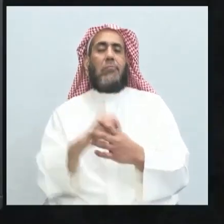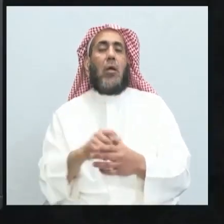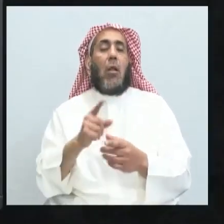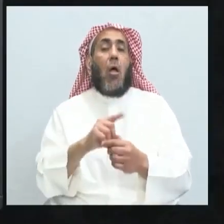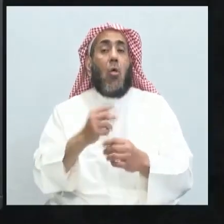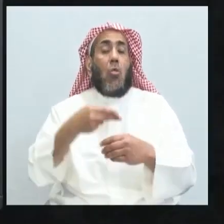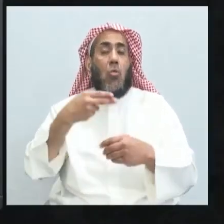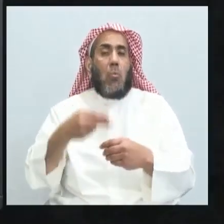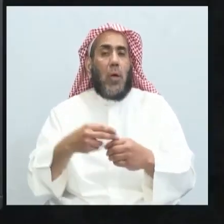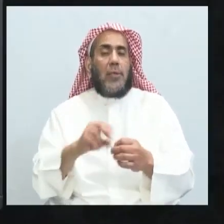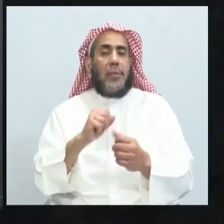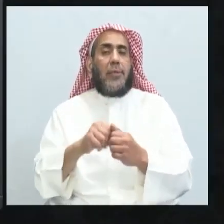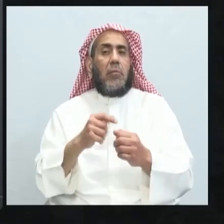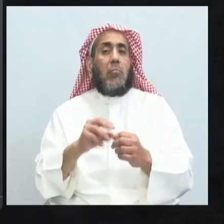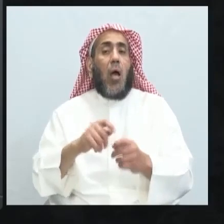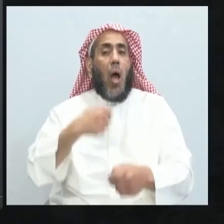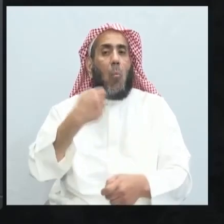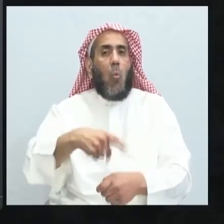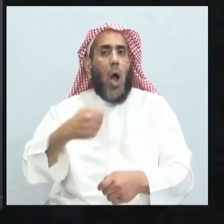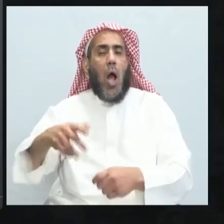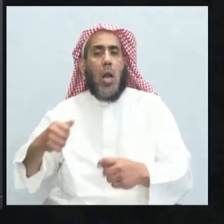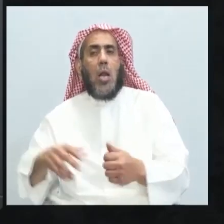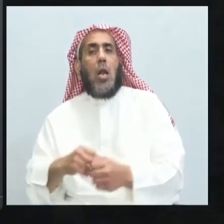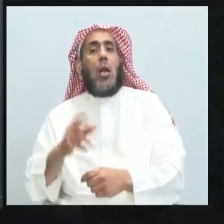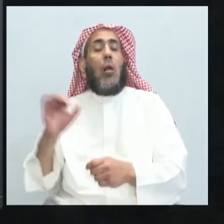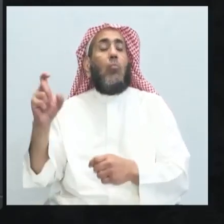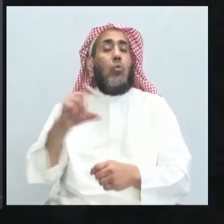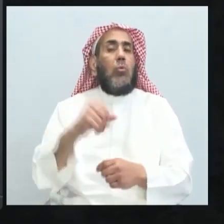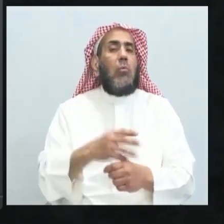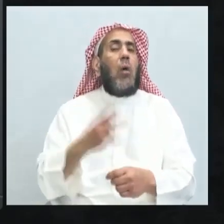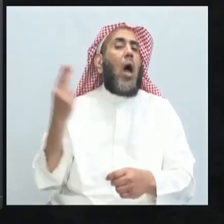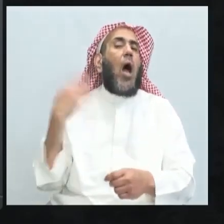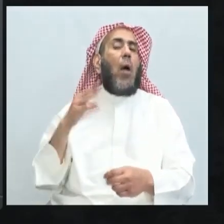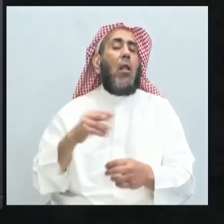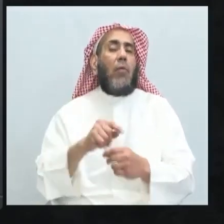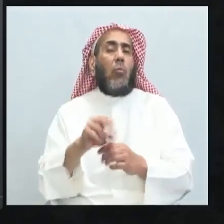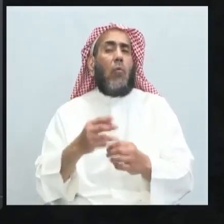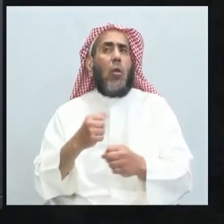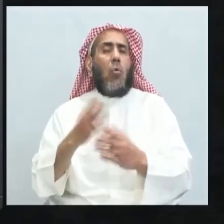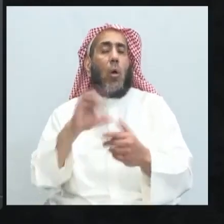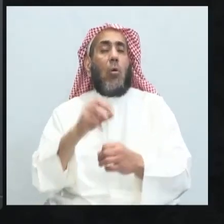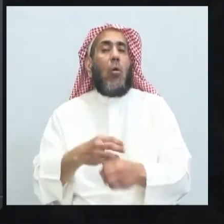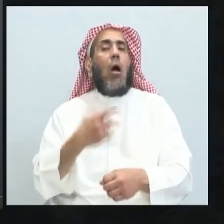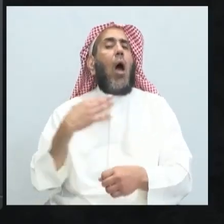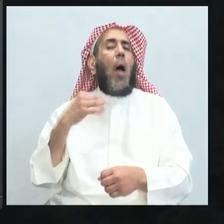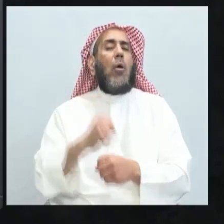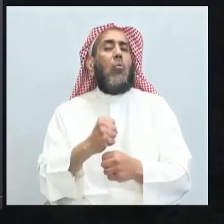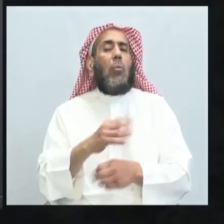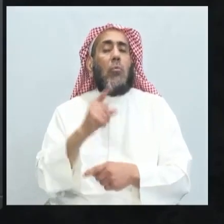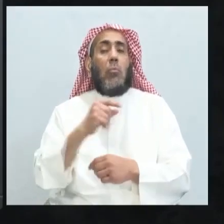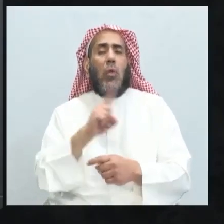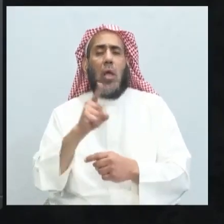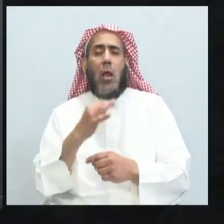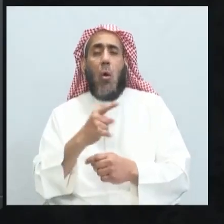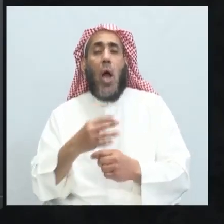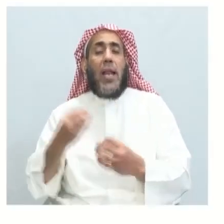ثم يتحدث عن اموال المسلمين وكيف انها امانه في في رقبته يوم القيامه وكيف انه ايضا مؤتم عليها فكانه يذكر ذلك قال